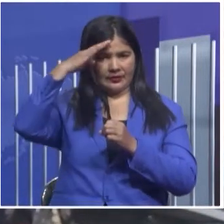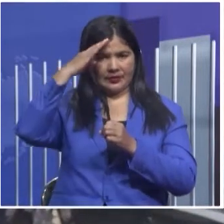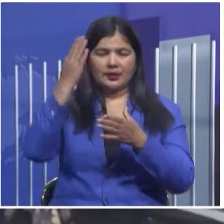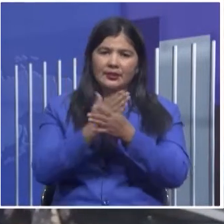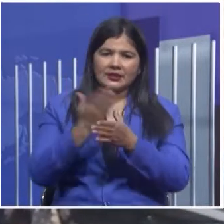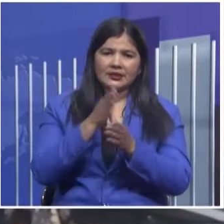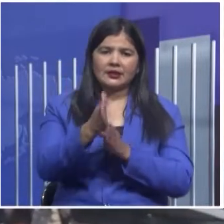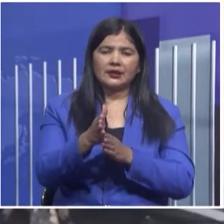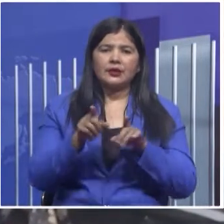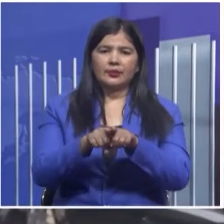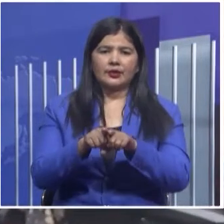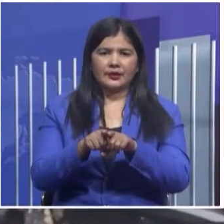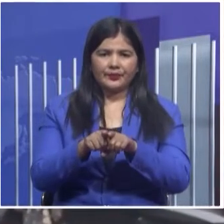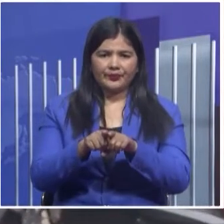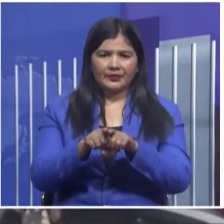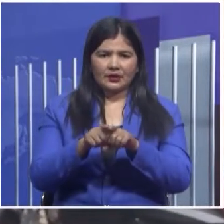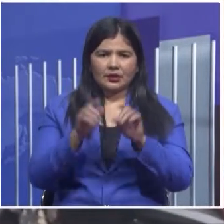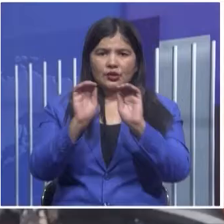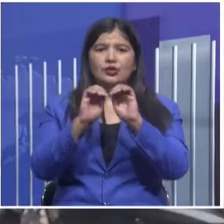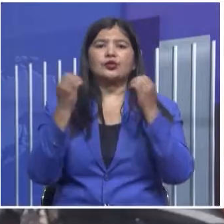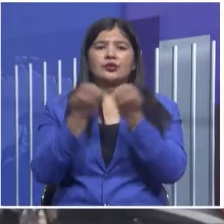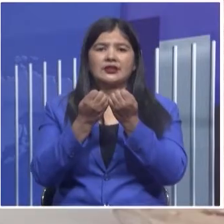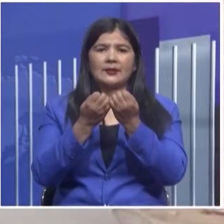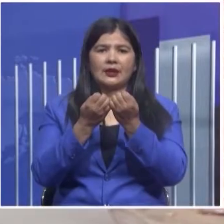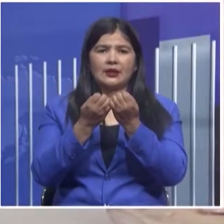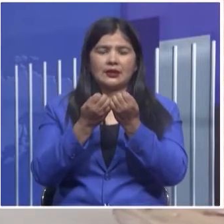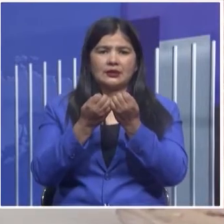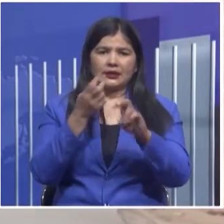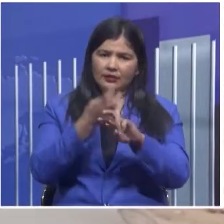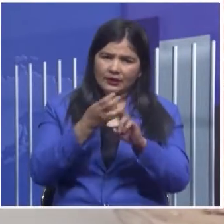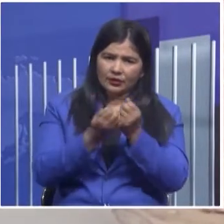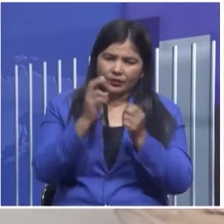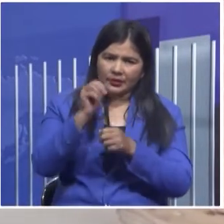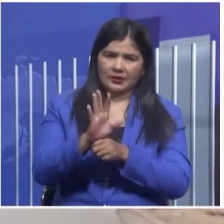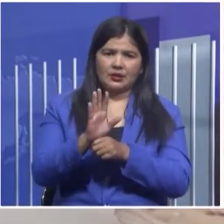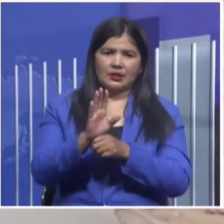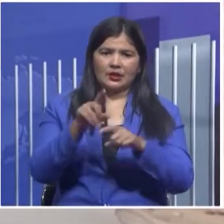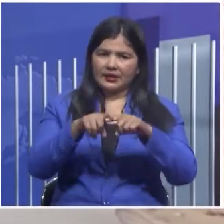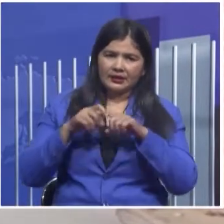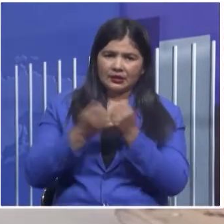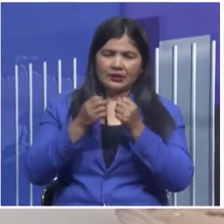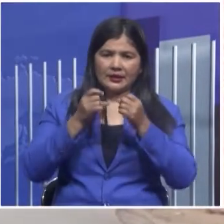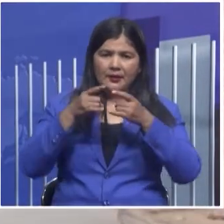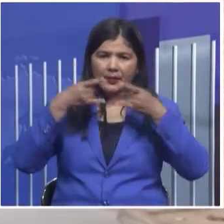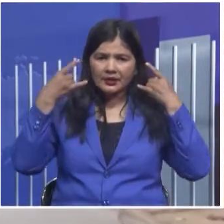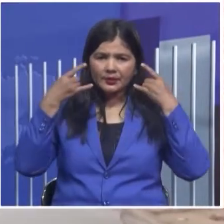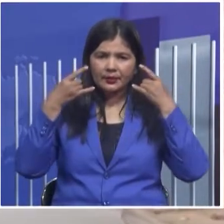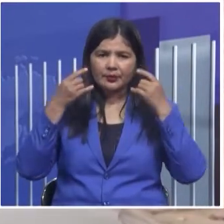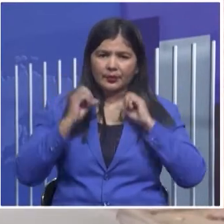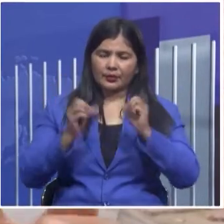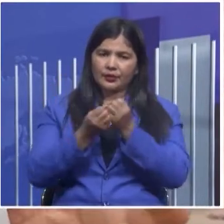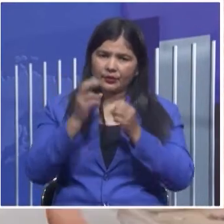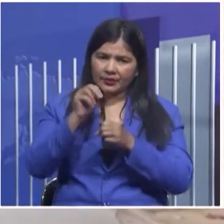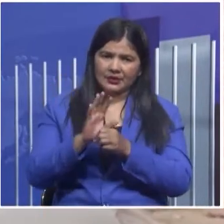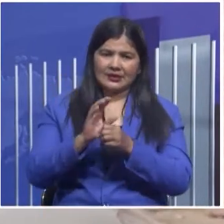पनि अलिकति सुरक्षामा अलिकति कडाई गर्नुपर्छ। यसलाई कन्ट्रोल गर्नलाई सकभर मास्क लगाउनु पर्यो, आफूले मास्क